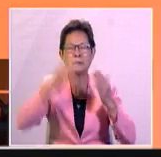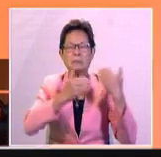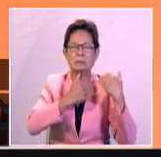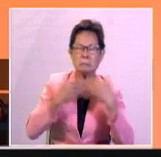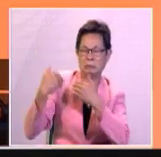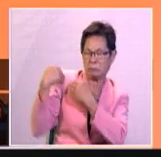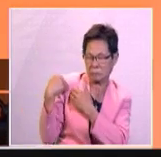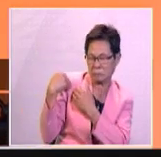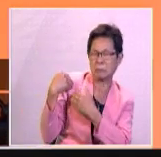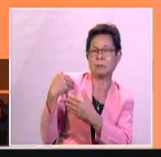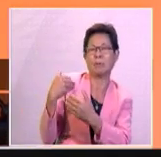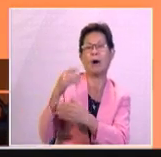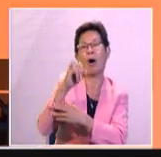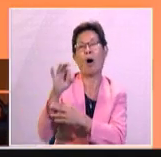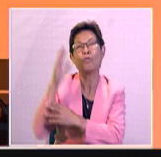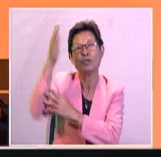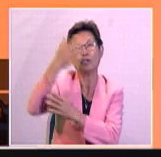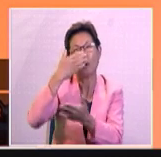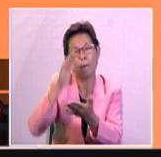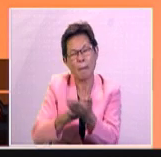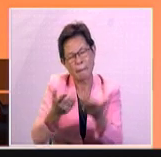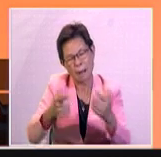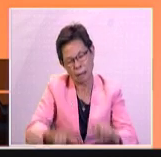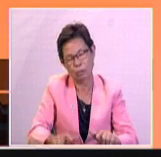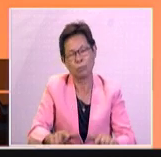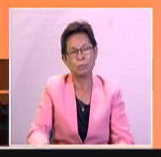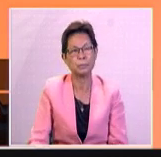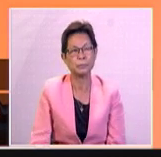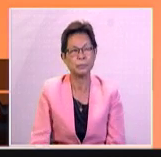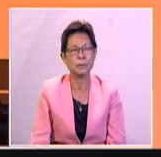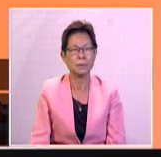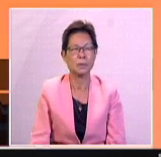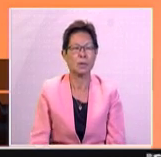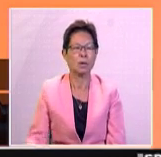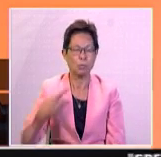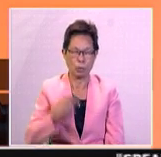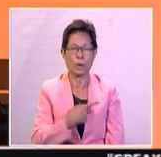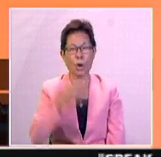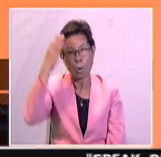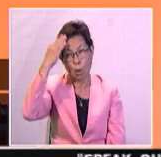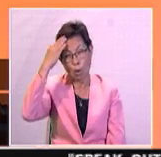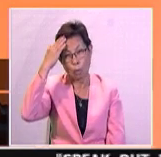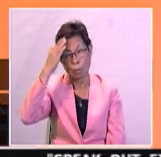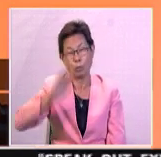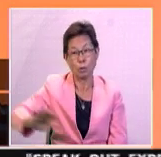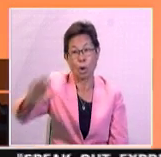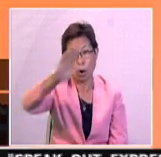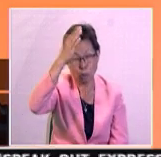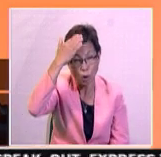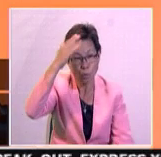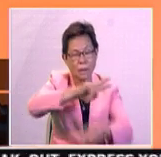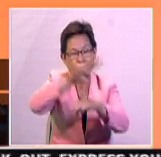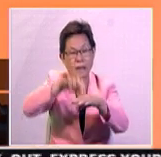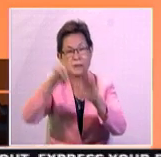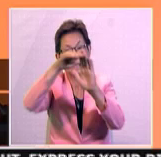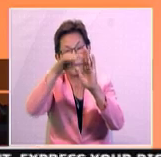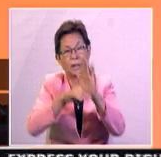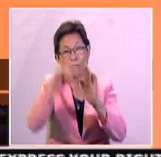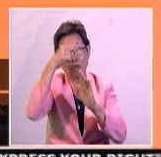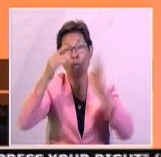future unfortunate circumstances. We hope to realize the national agenda for